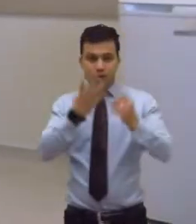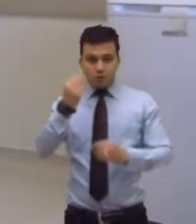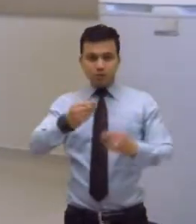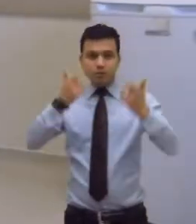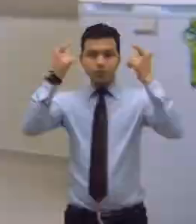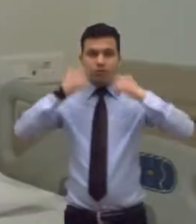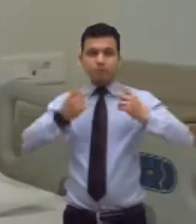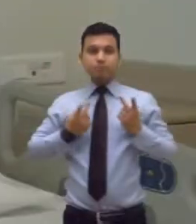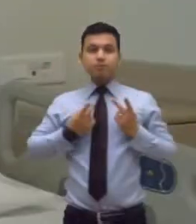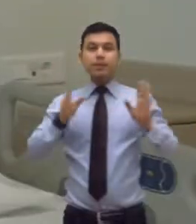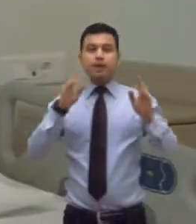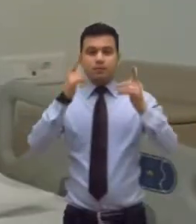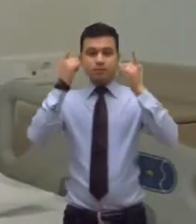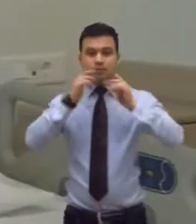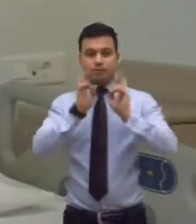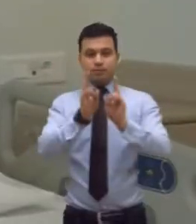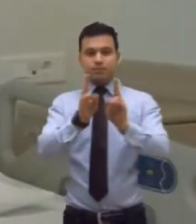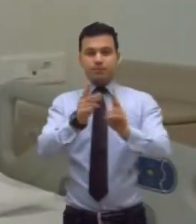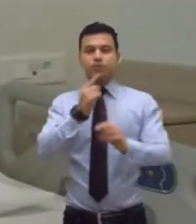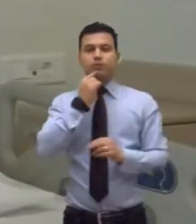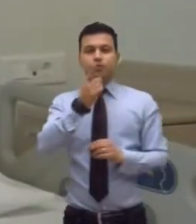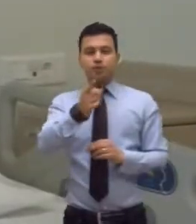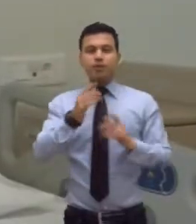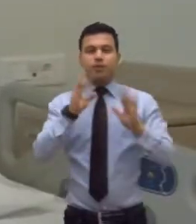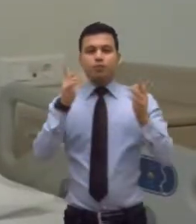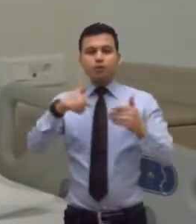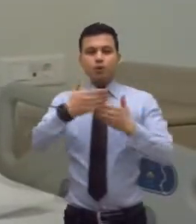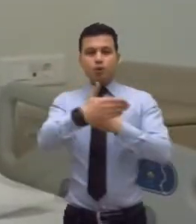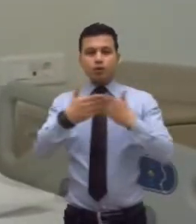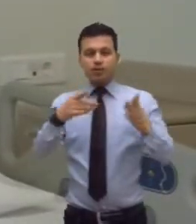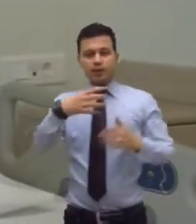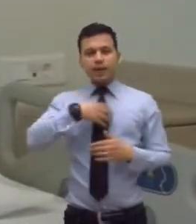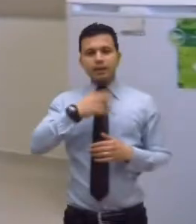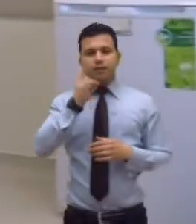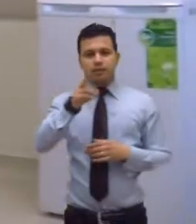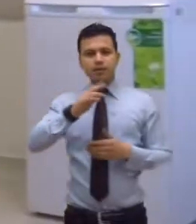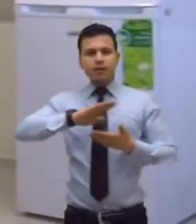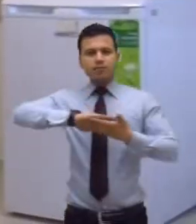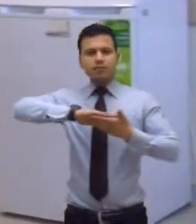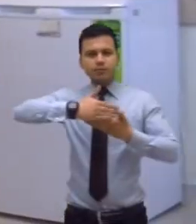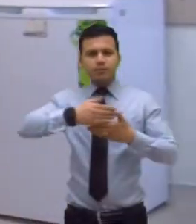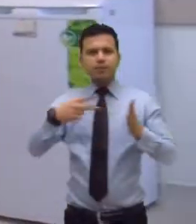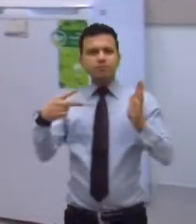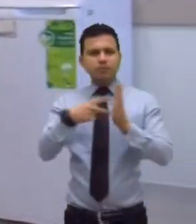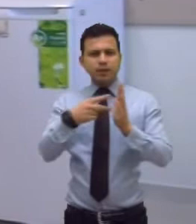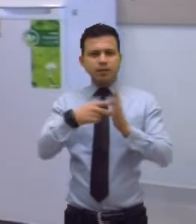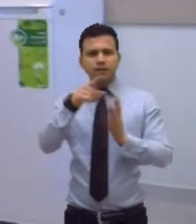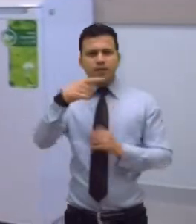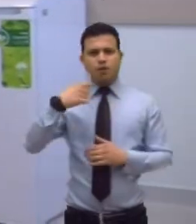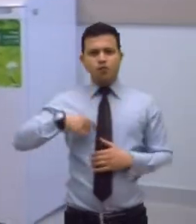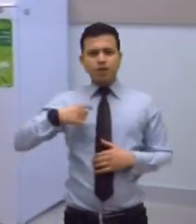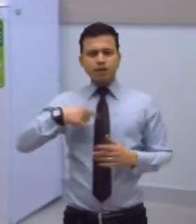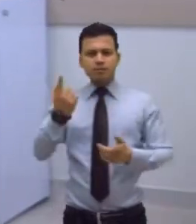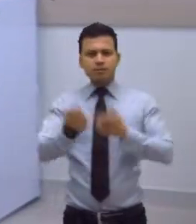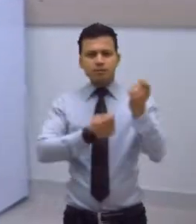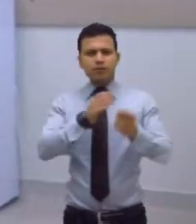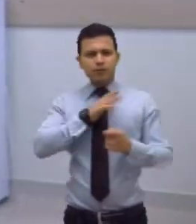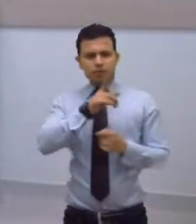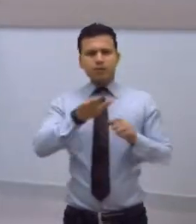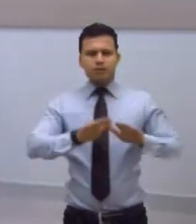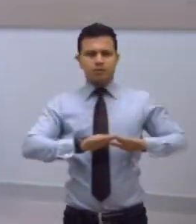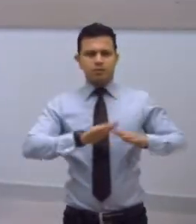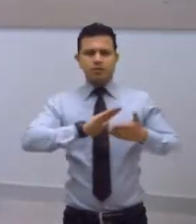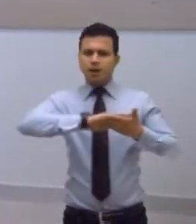eşyalarınızdan kurumunuz sorumlu değildir. Odanızda kullanmayı düşündüğünüz her türlü elektrikli alet için